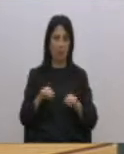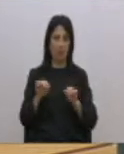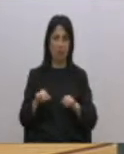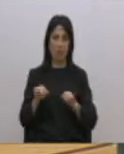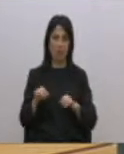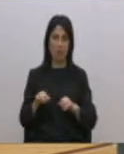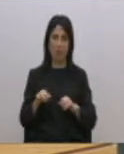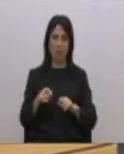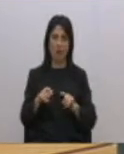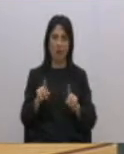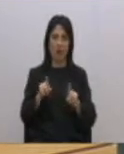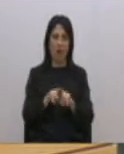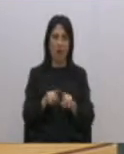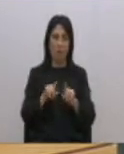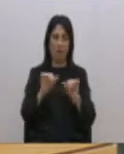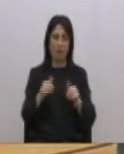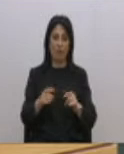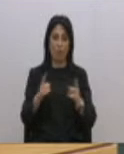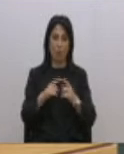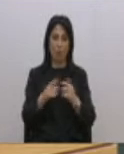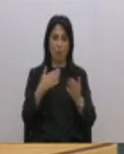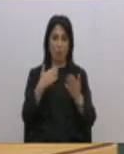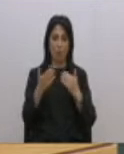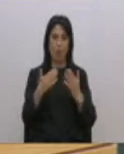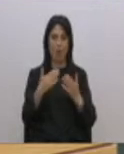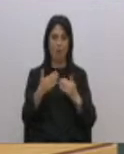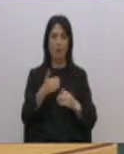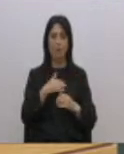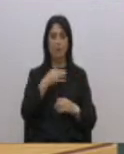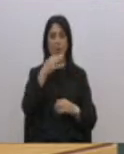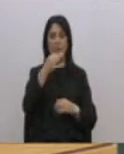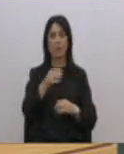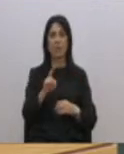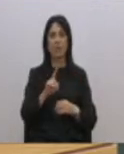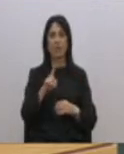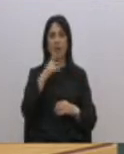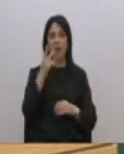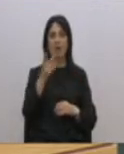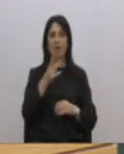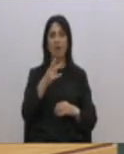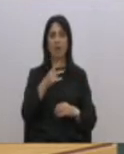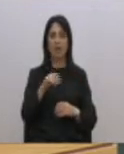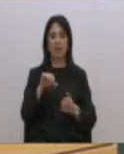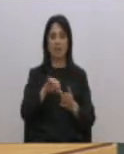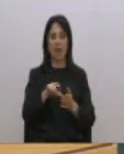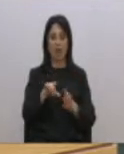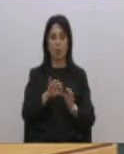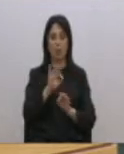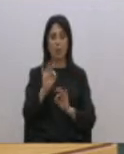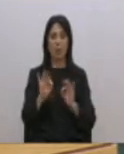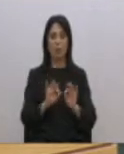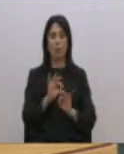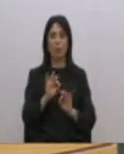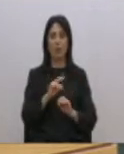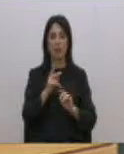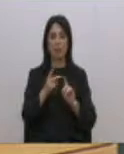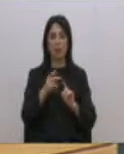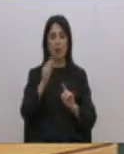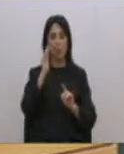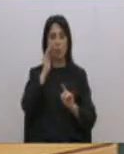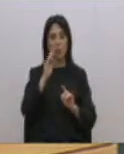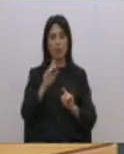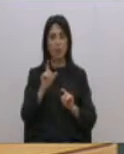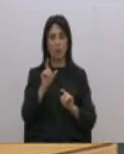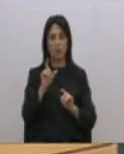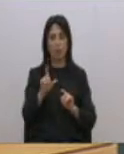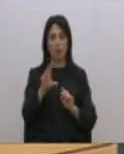ჰქონდეთ ამგვარი კომუნიკაციის. Მინდა გითხრათ, რომ რა თქმა უნდა წარმოდგენილი პროექტი მეორე მოსმენის